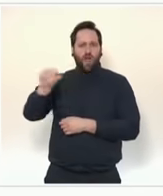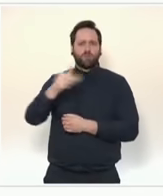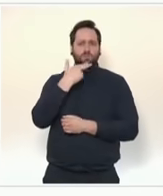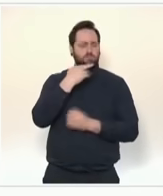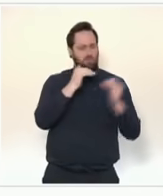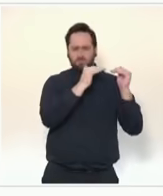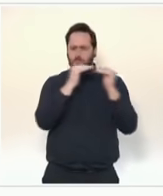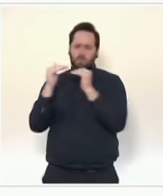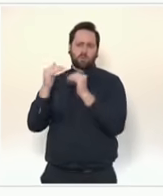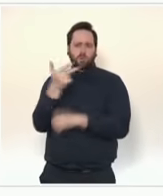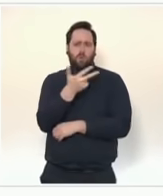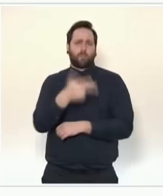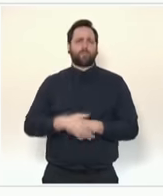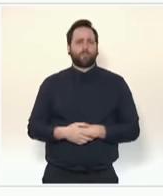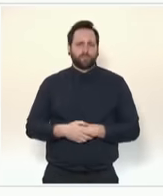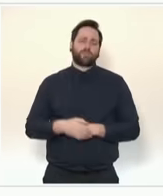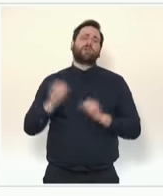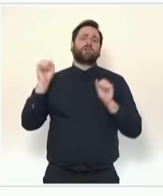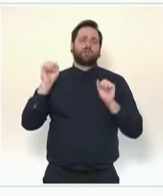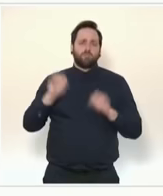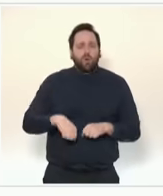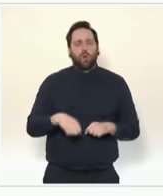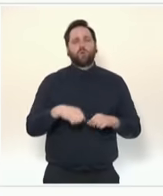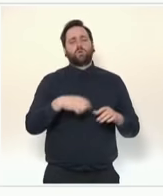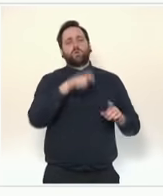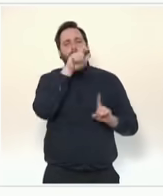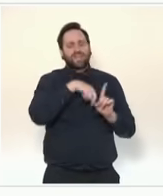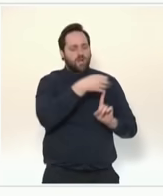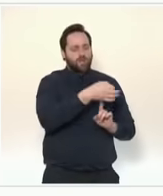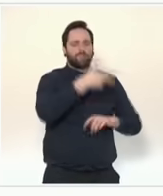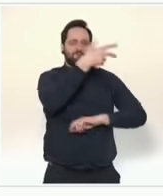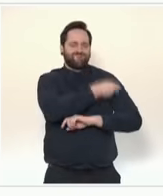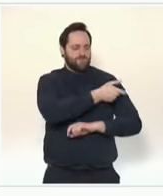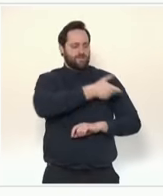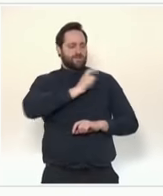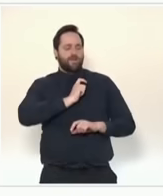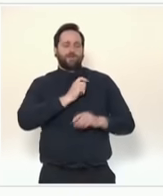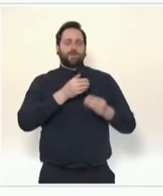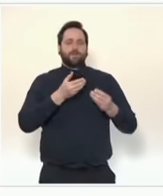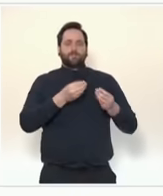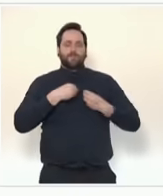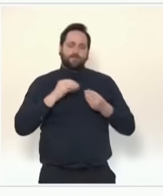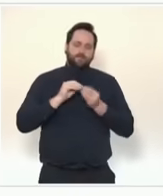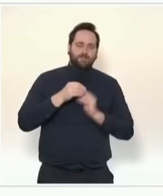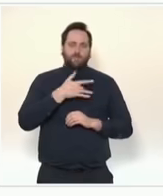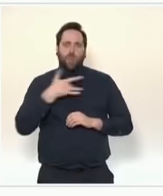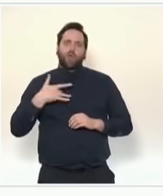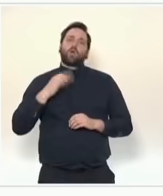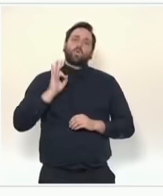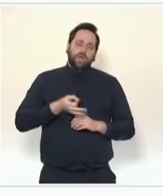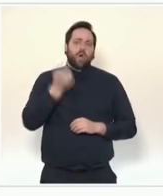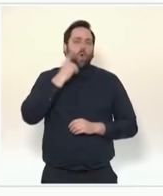olivier ferrand il reviendra ont été constatés les autorités médicales anne en tirer des conséquences en recommandant